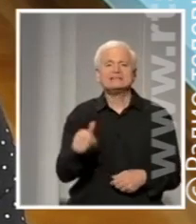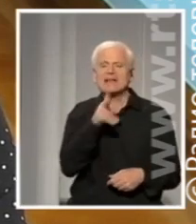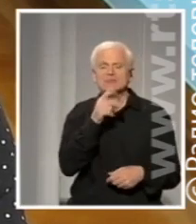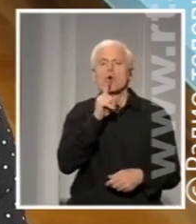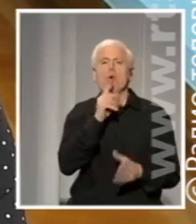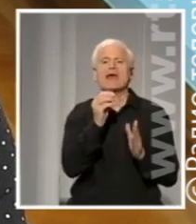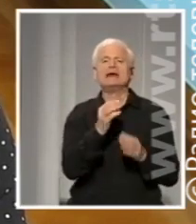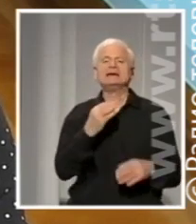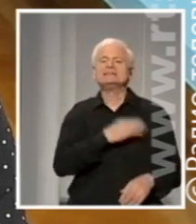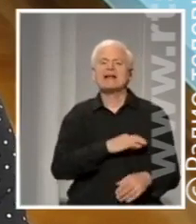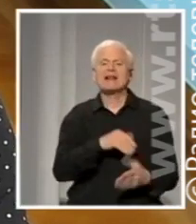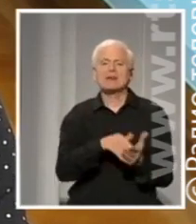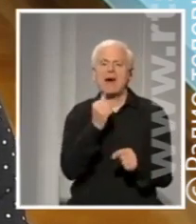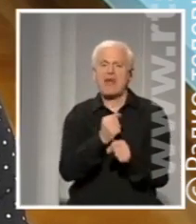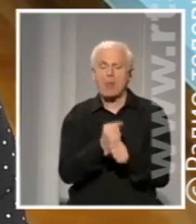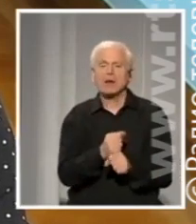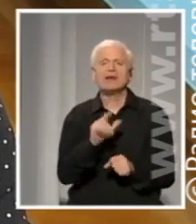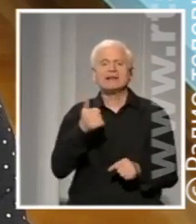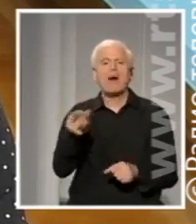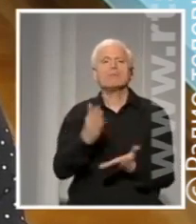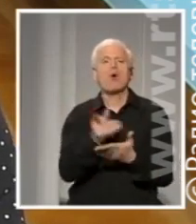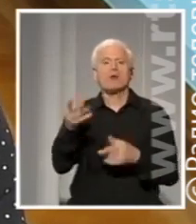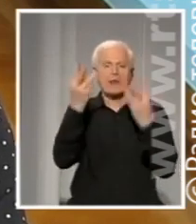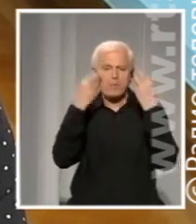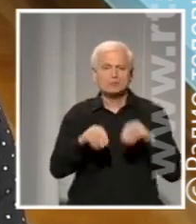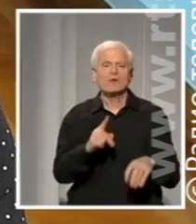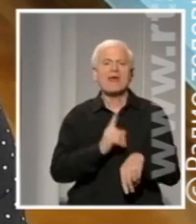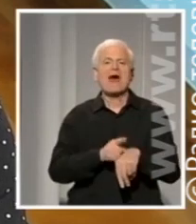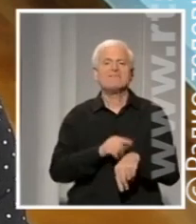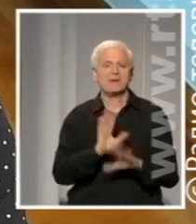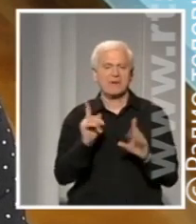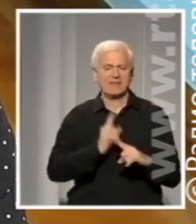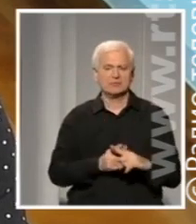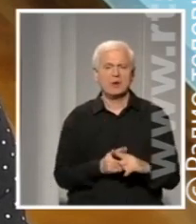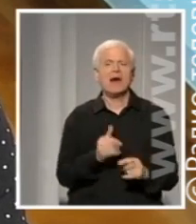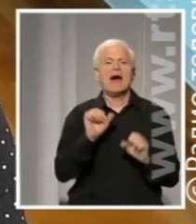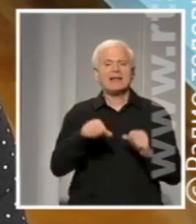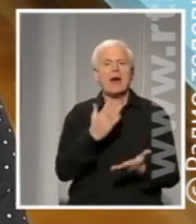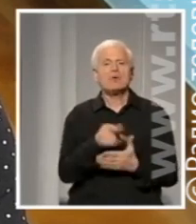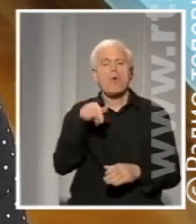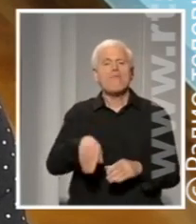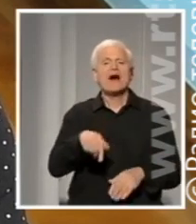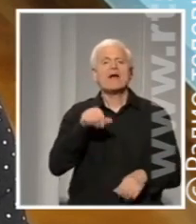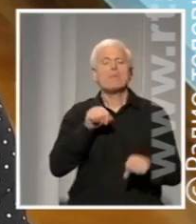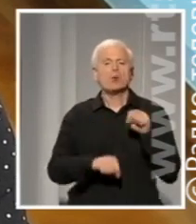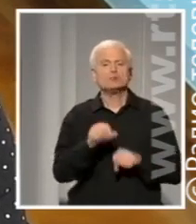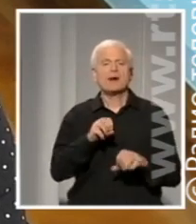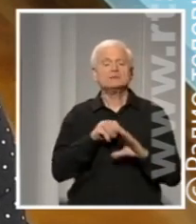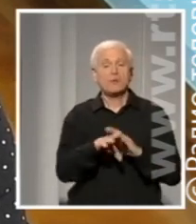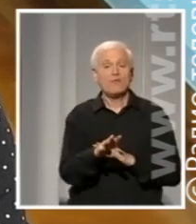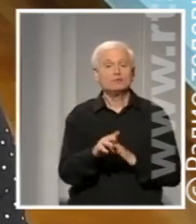zadatke treba da urade da bi oni to ispoštovali na vreme. Znači, da bi ovaj proces realizovali